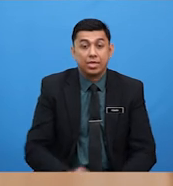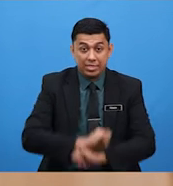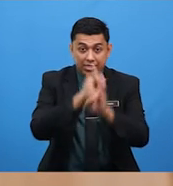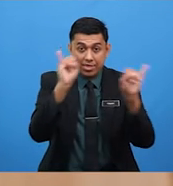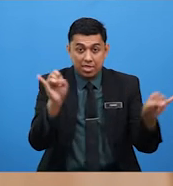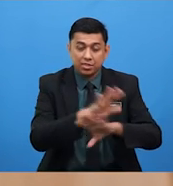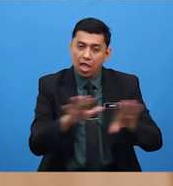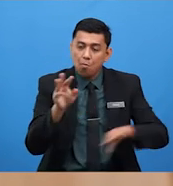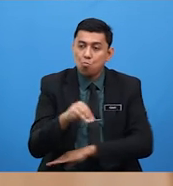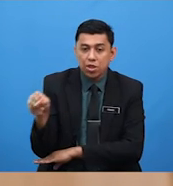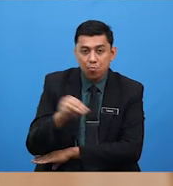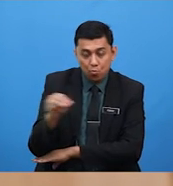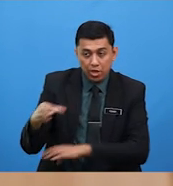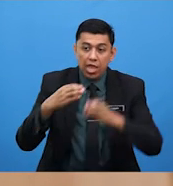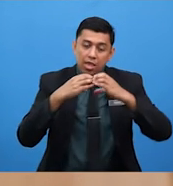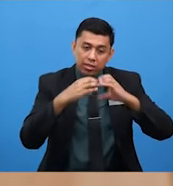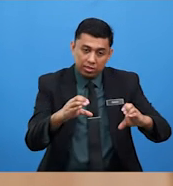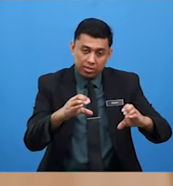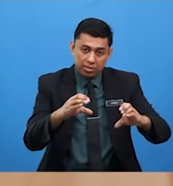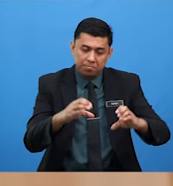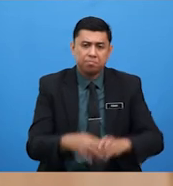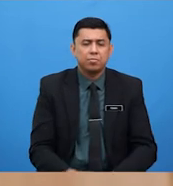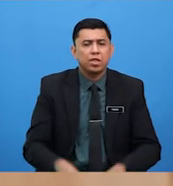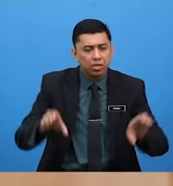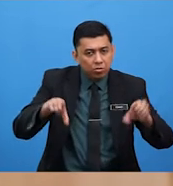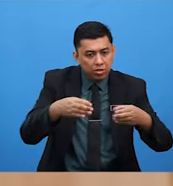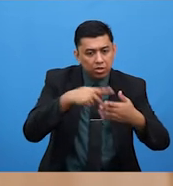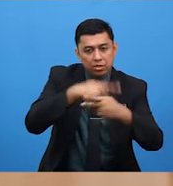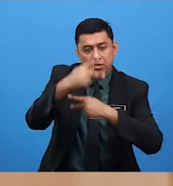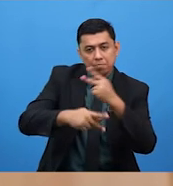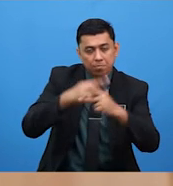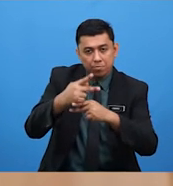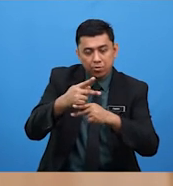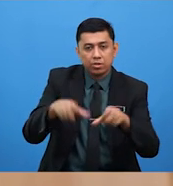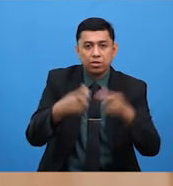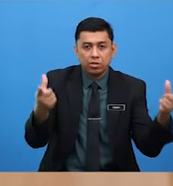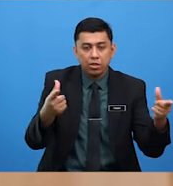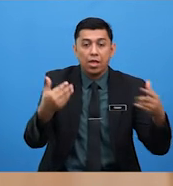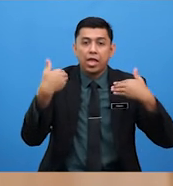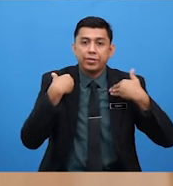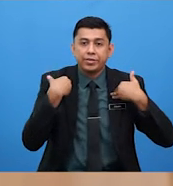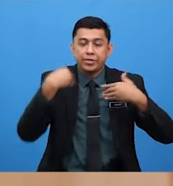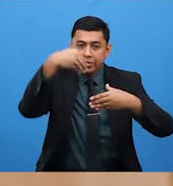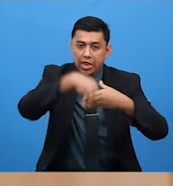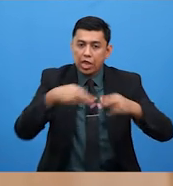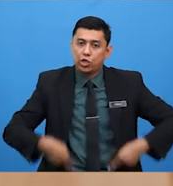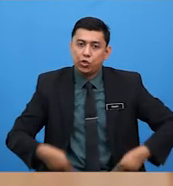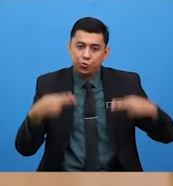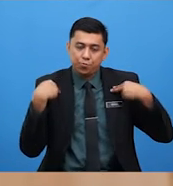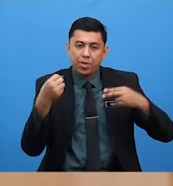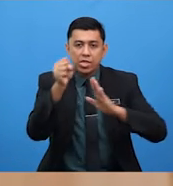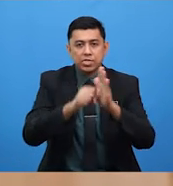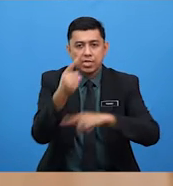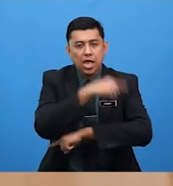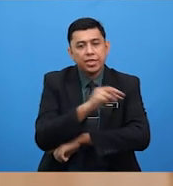Jelas tak murid-murid? Cuba murid-murid aplikasikan proses-proses lain yang berada dalam kehidupan seharian kita.